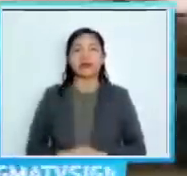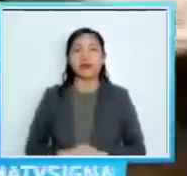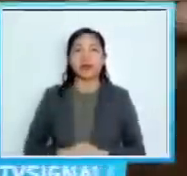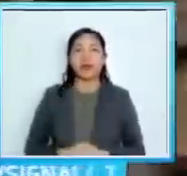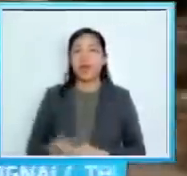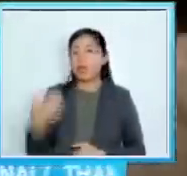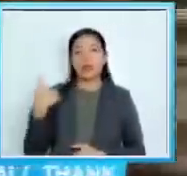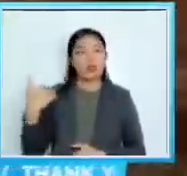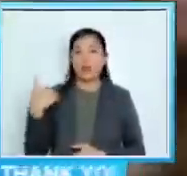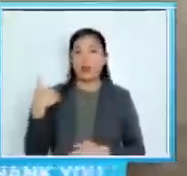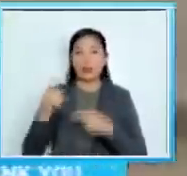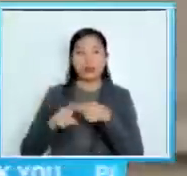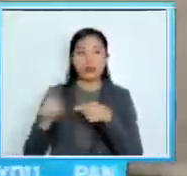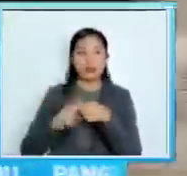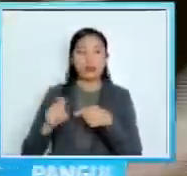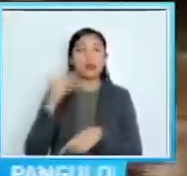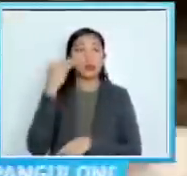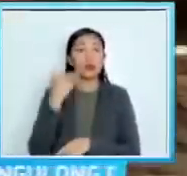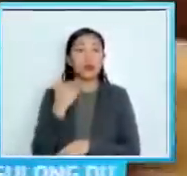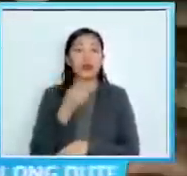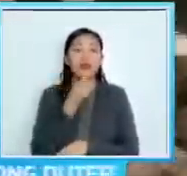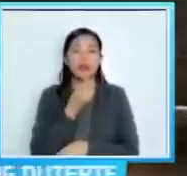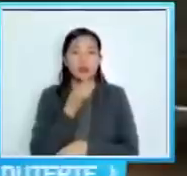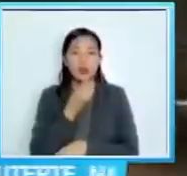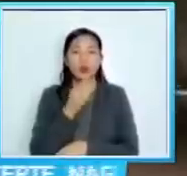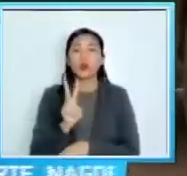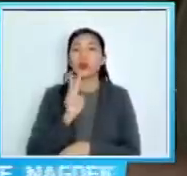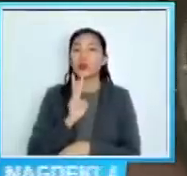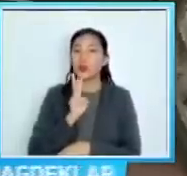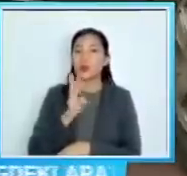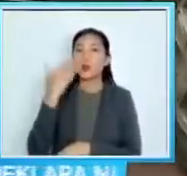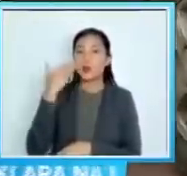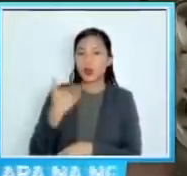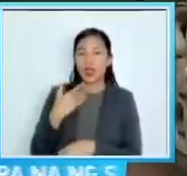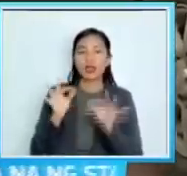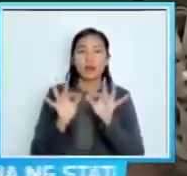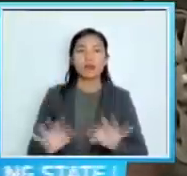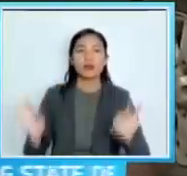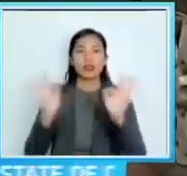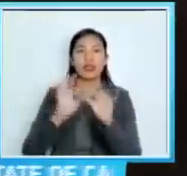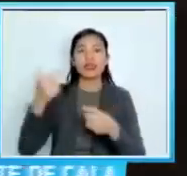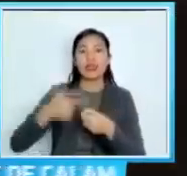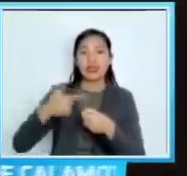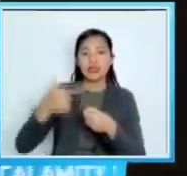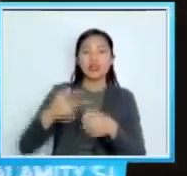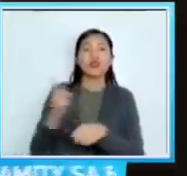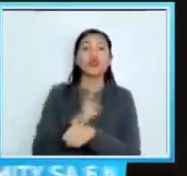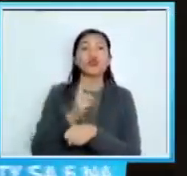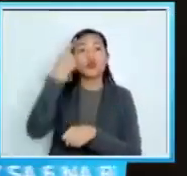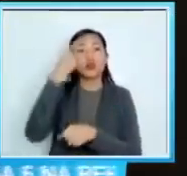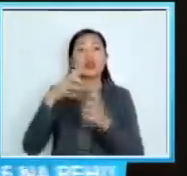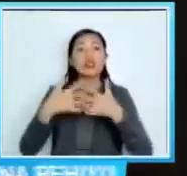at kulang pa rin ang supply ng pagkain at inuming tubig. Kaya mahalaga po ang supply ng gasolina dito na gamit ng mga genset. Pero